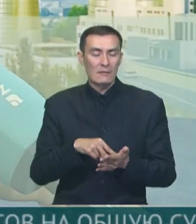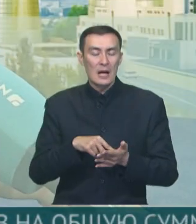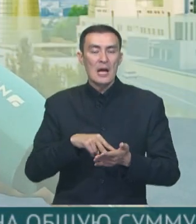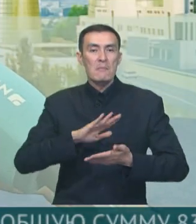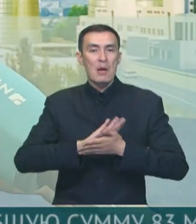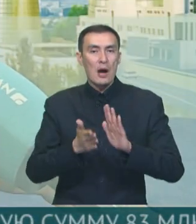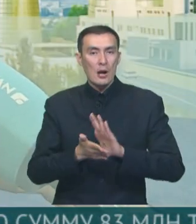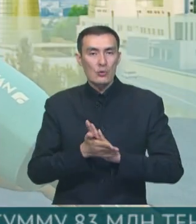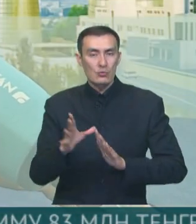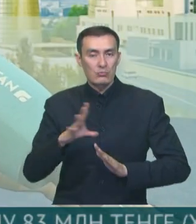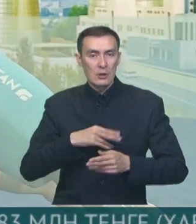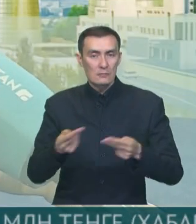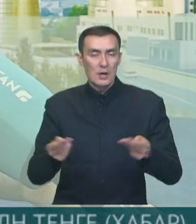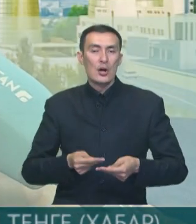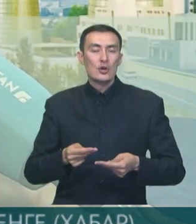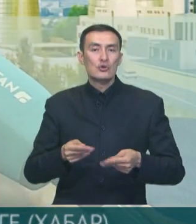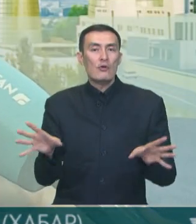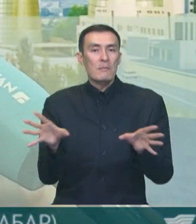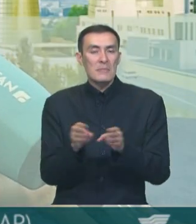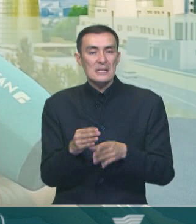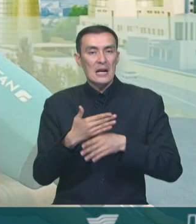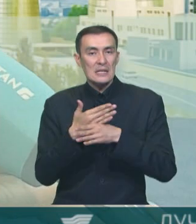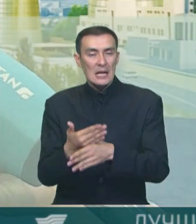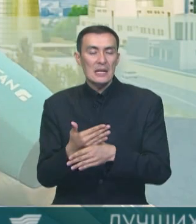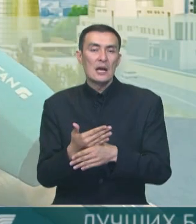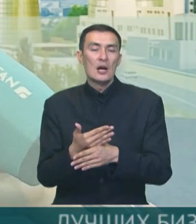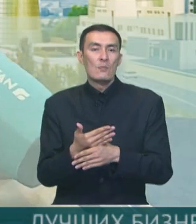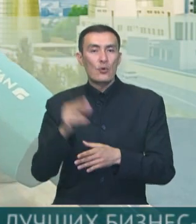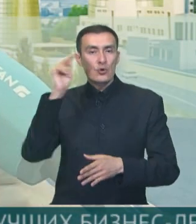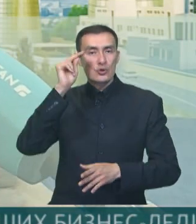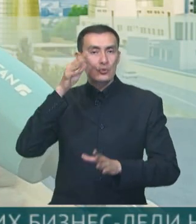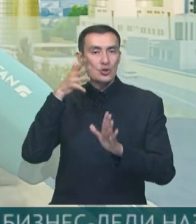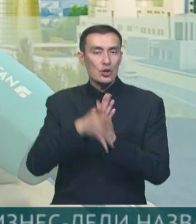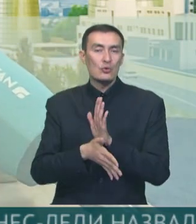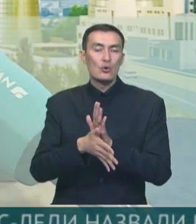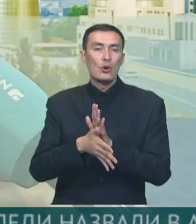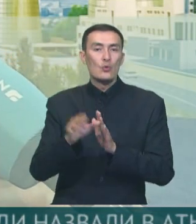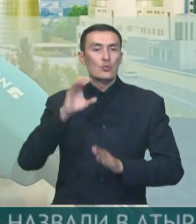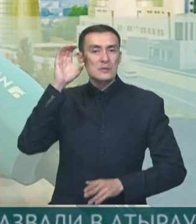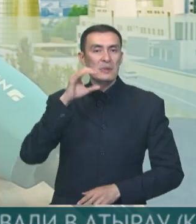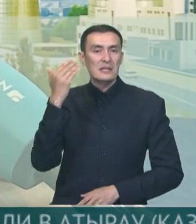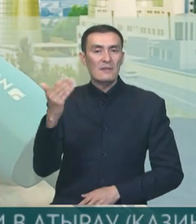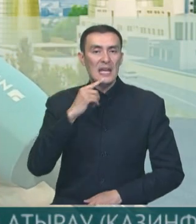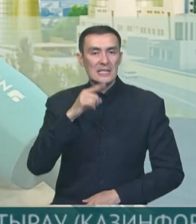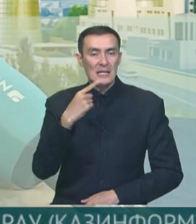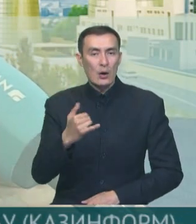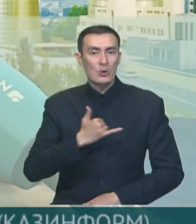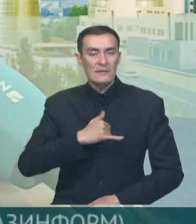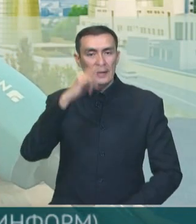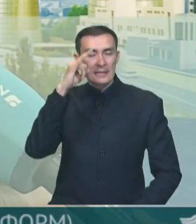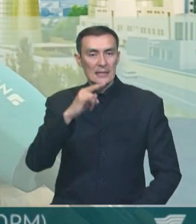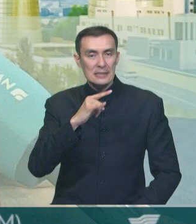меморандуме оговаривается совместное оказание совместного содействия по изучению узбекского языка в